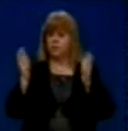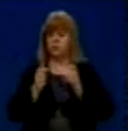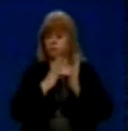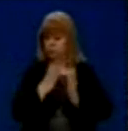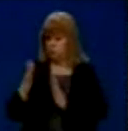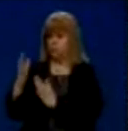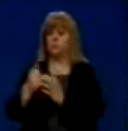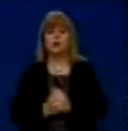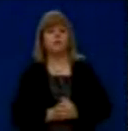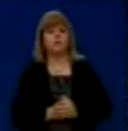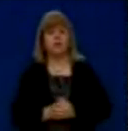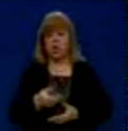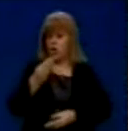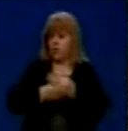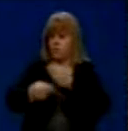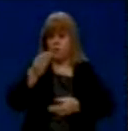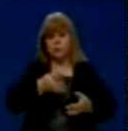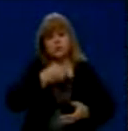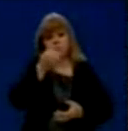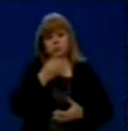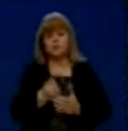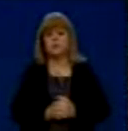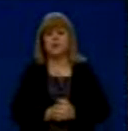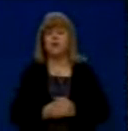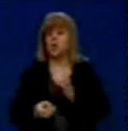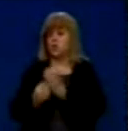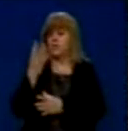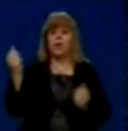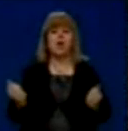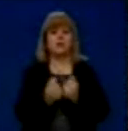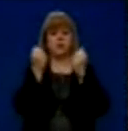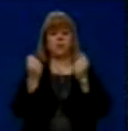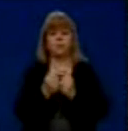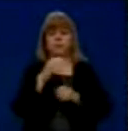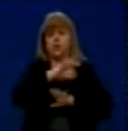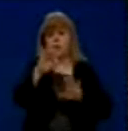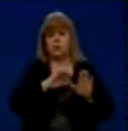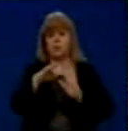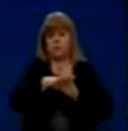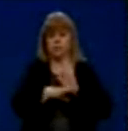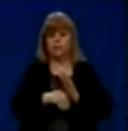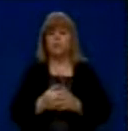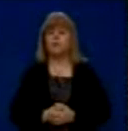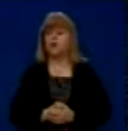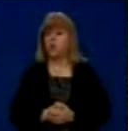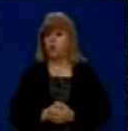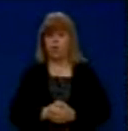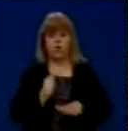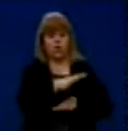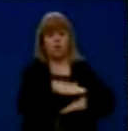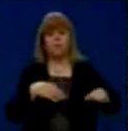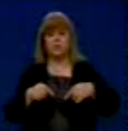rregullt, rritjes së shkëmbimit të informatave dhe zhvillimit të aktiviteteve në projektet përbashkëta. Kuvendi e